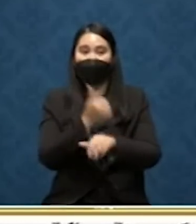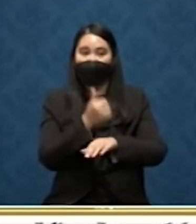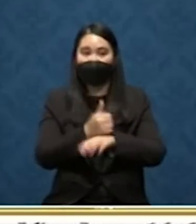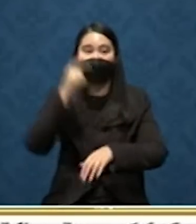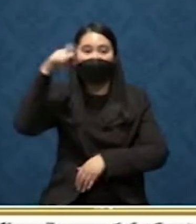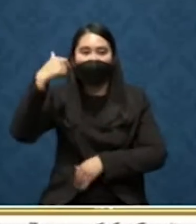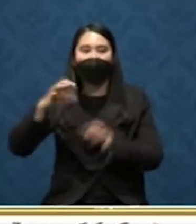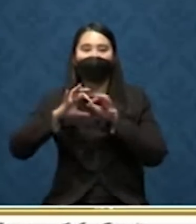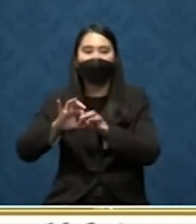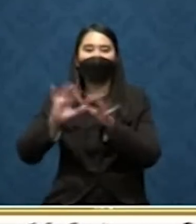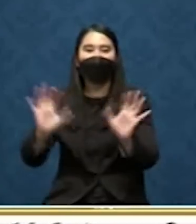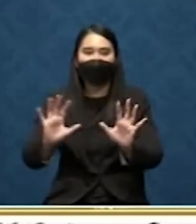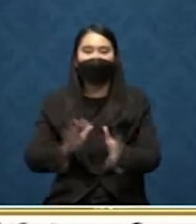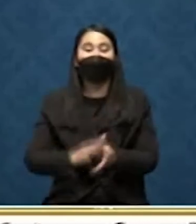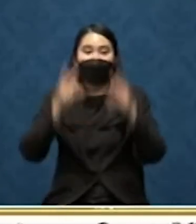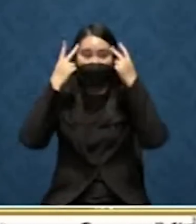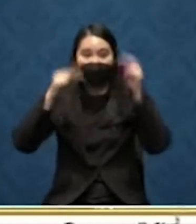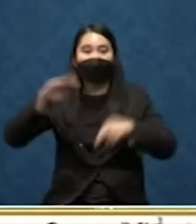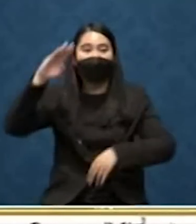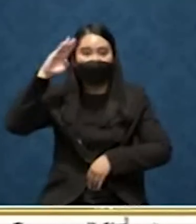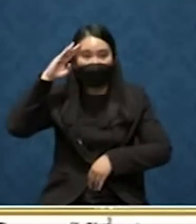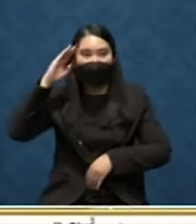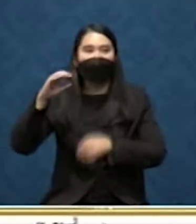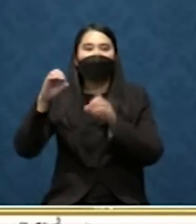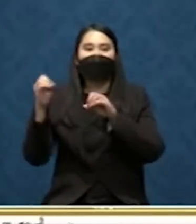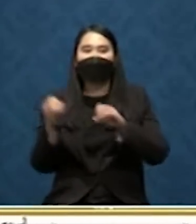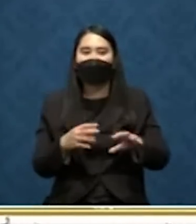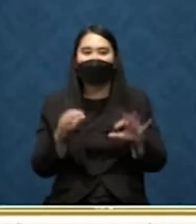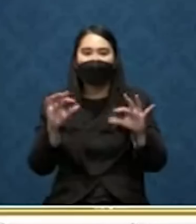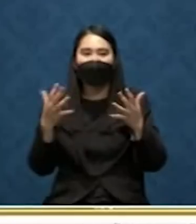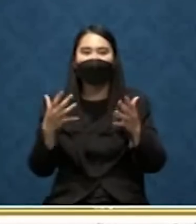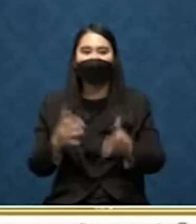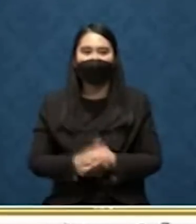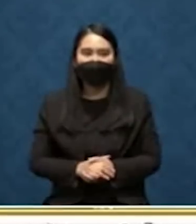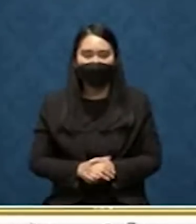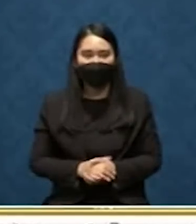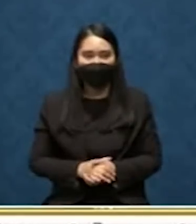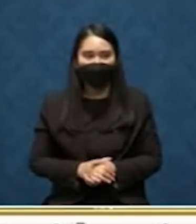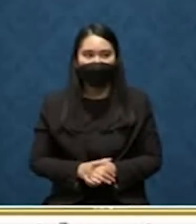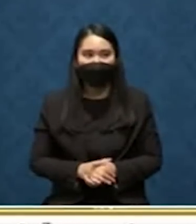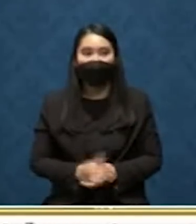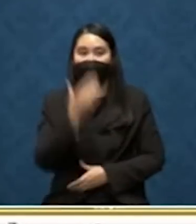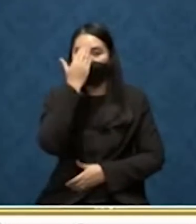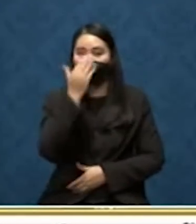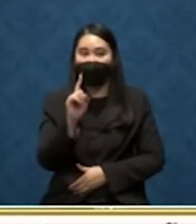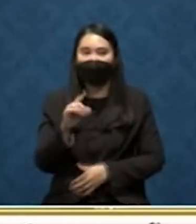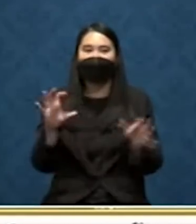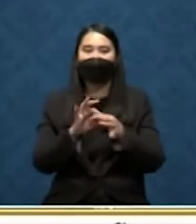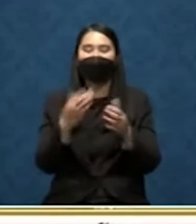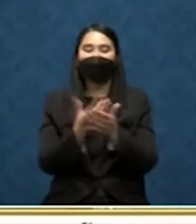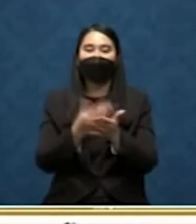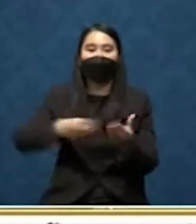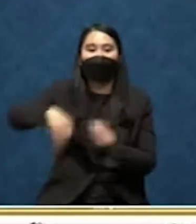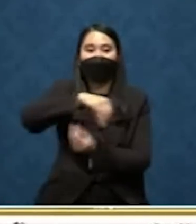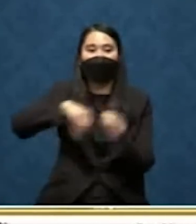กไมตองห่วงครับผลเอกประยุตไม่มีวันทอดทินมุนทุนมหลจแ่นอนเพราะการฟอบเงินให้กั